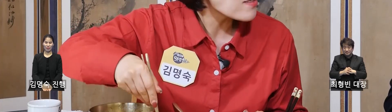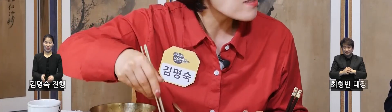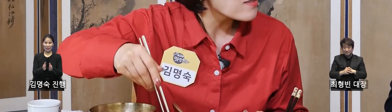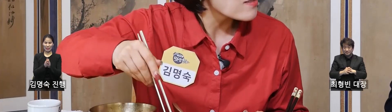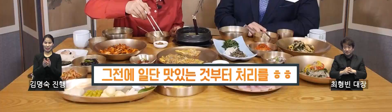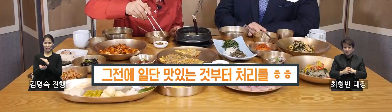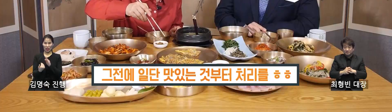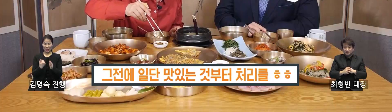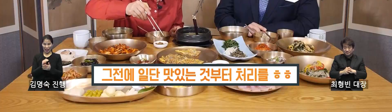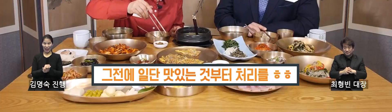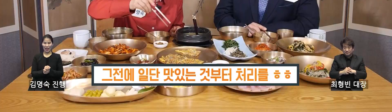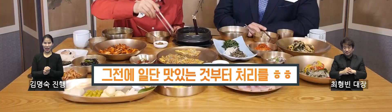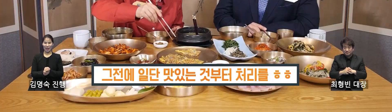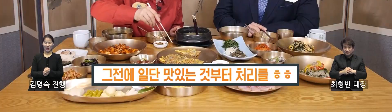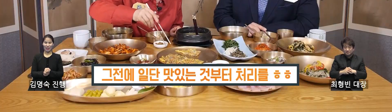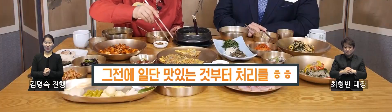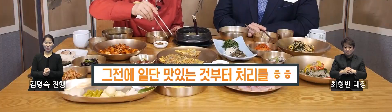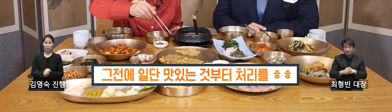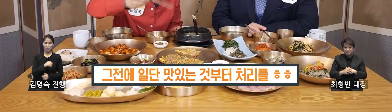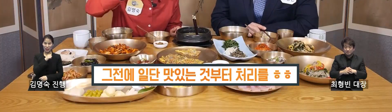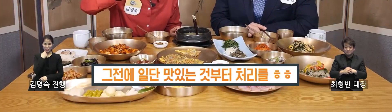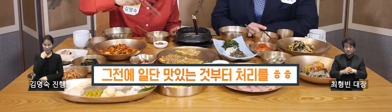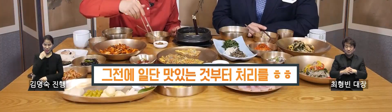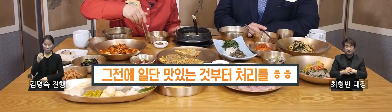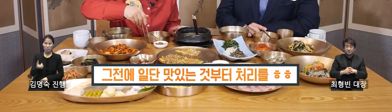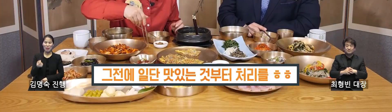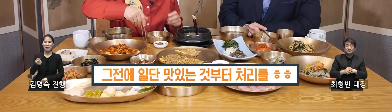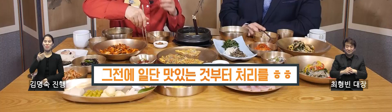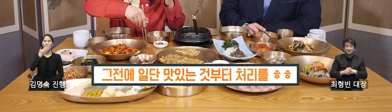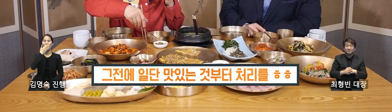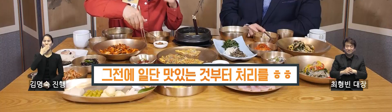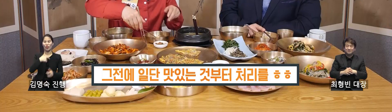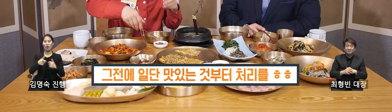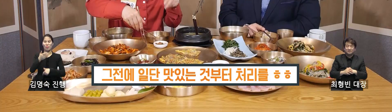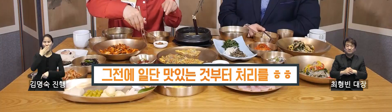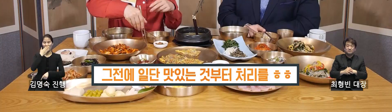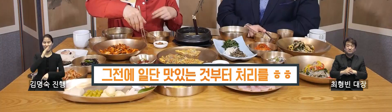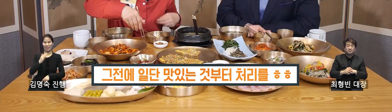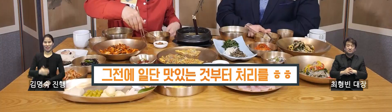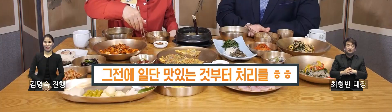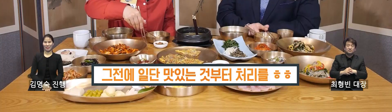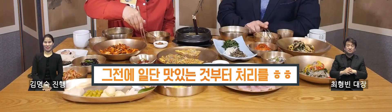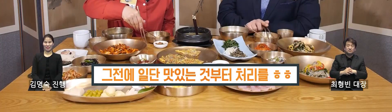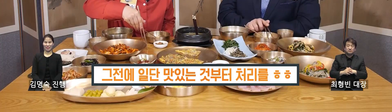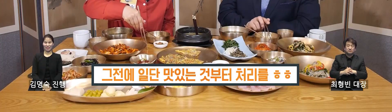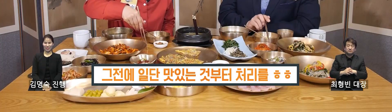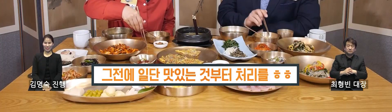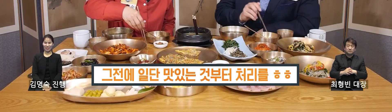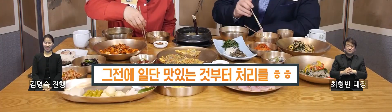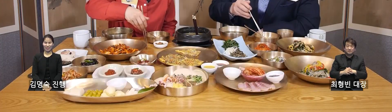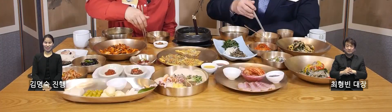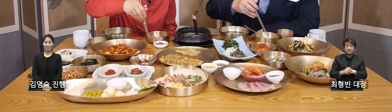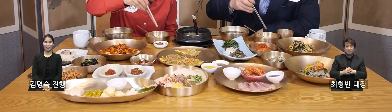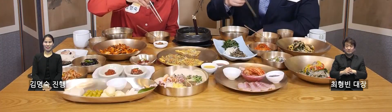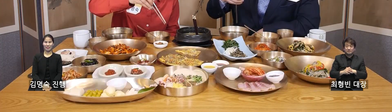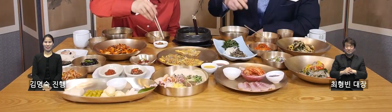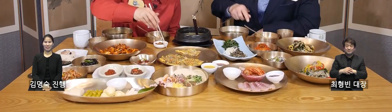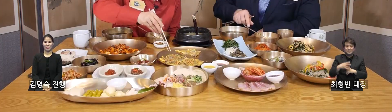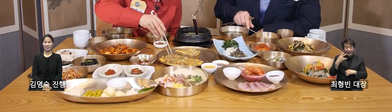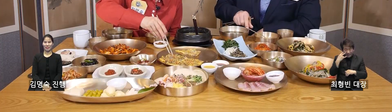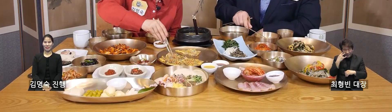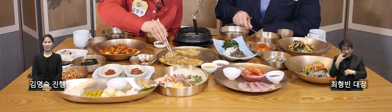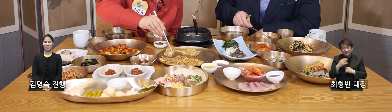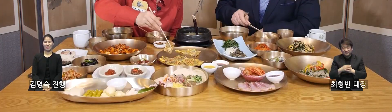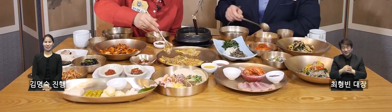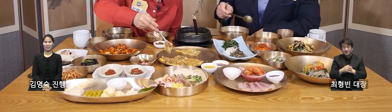들어가게 전에 파시는 분도 얼룩도 더머 줘도 앞에 고 또 생강 아쉬움이 남 거든요 야